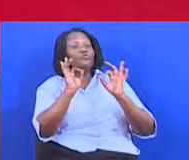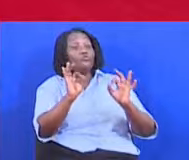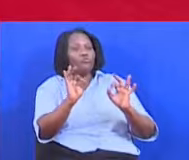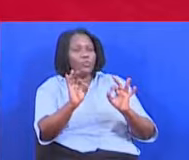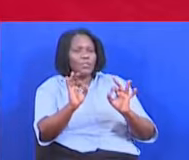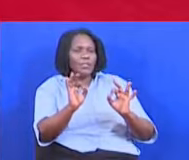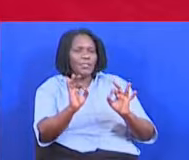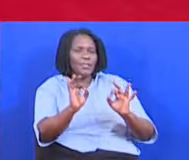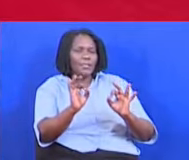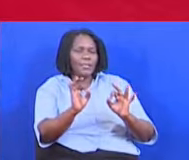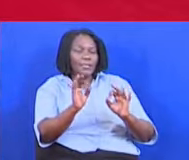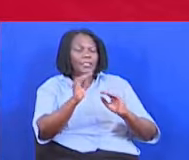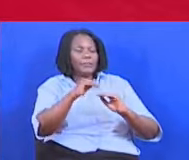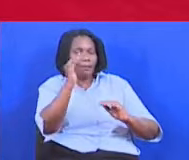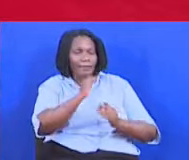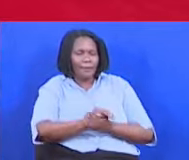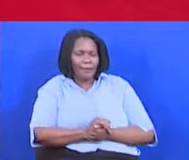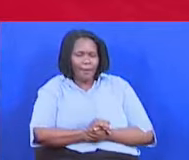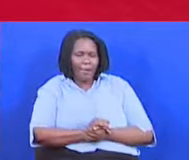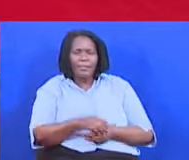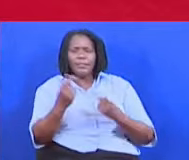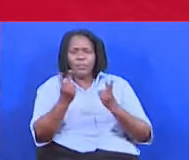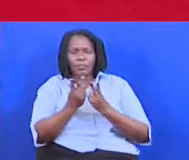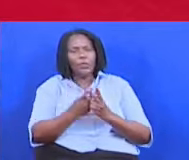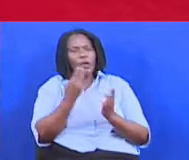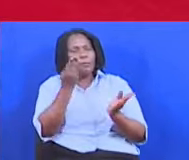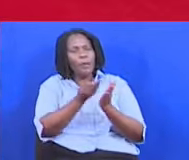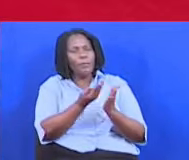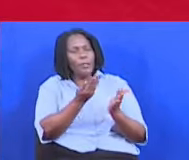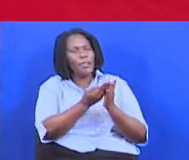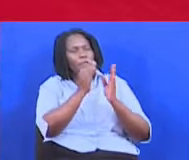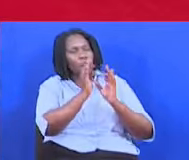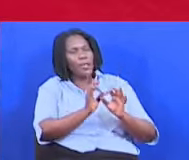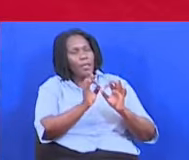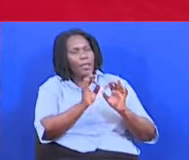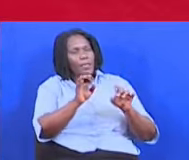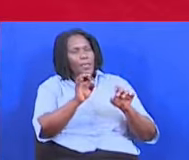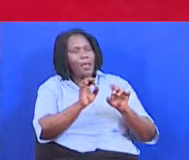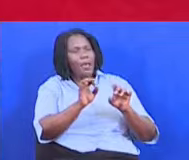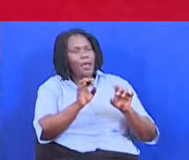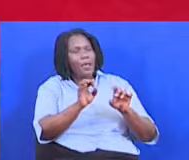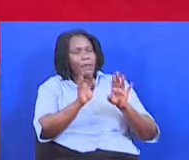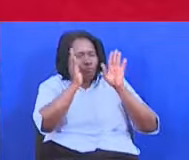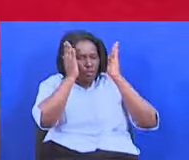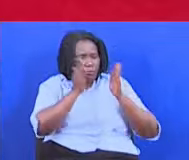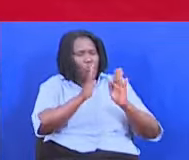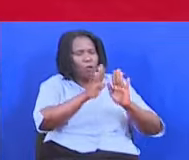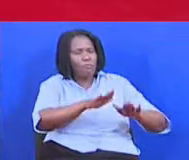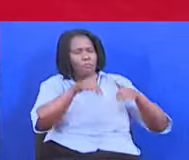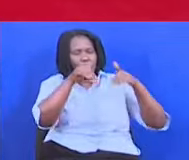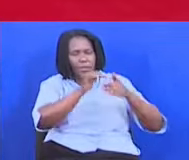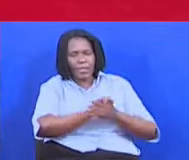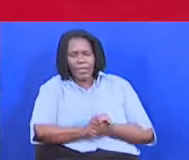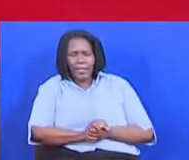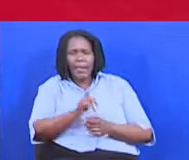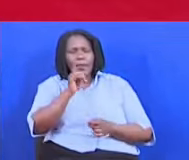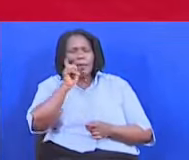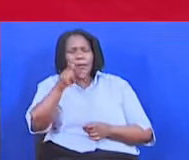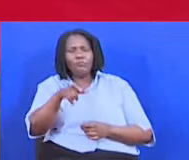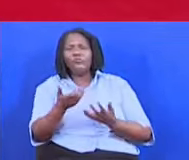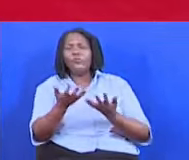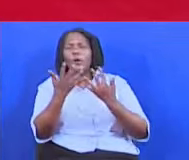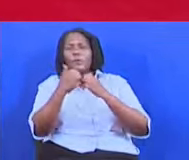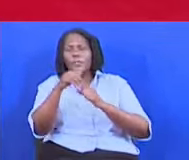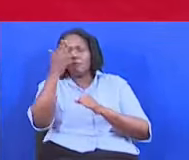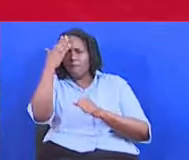taarifa sahihi kwa umma, ili kama anavyopendekeza Mheshimiwa Neema tuweze kuweka wazi kirahisi zaidi na kila mtu aweze kujua eneo